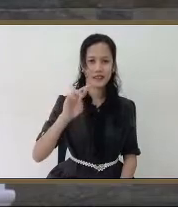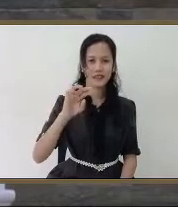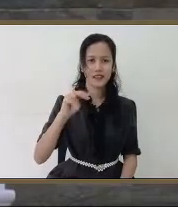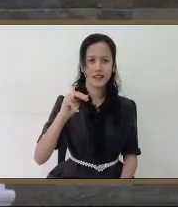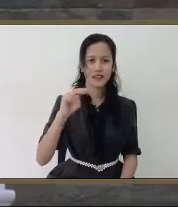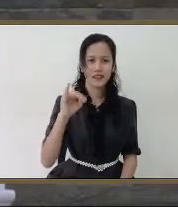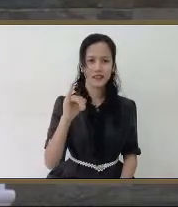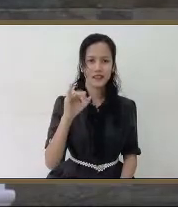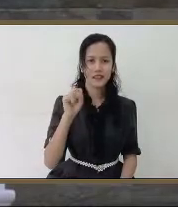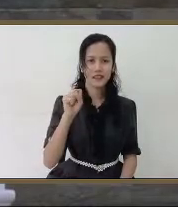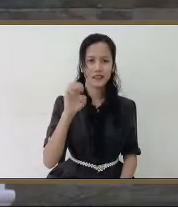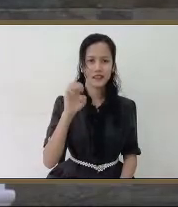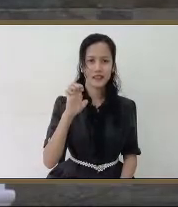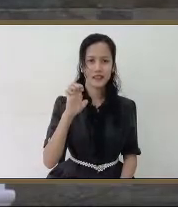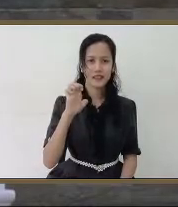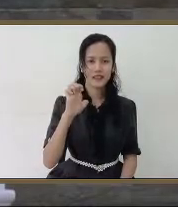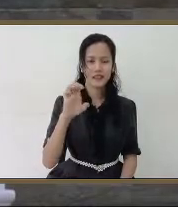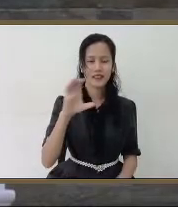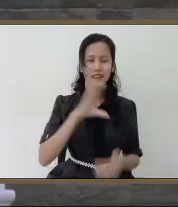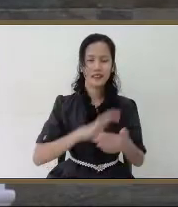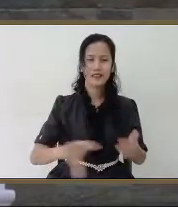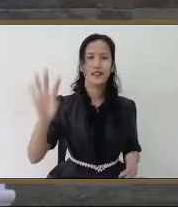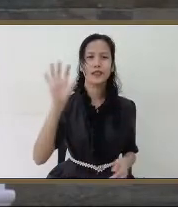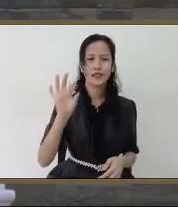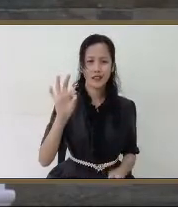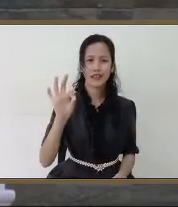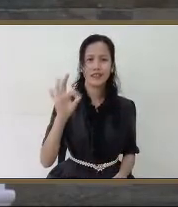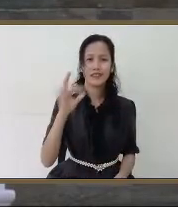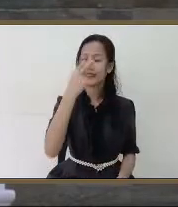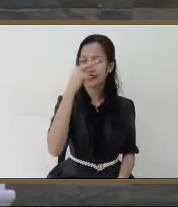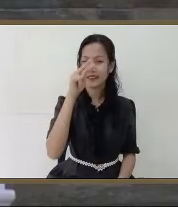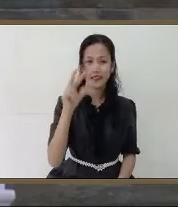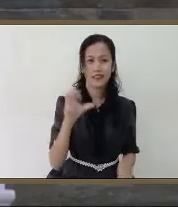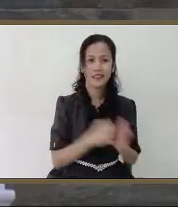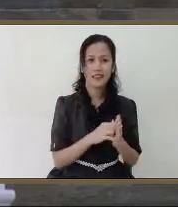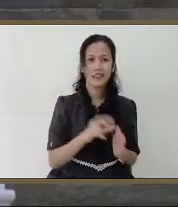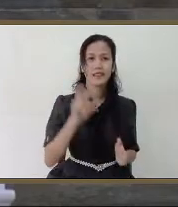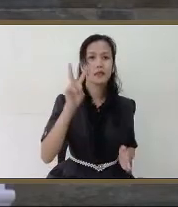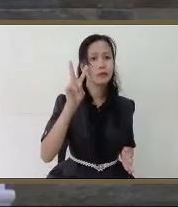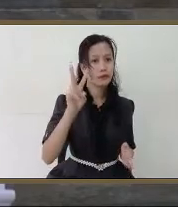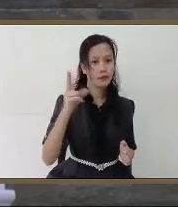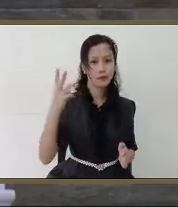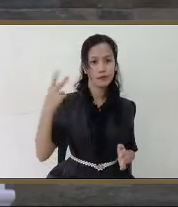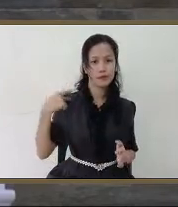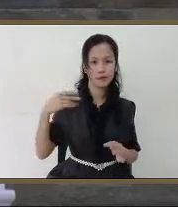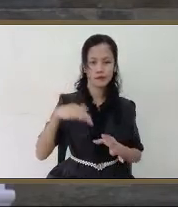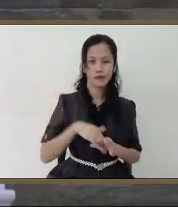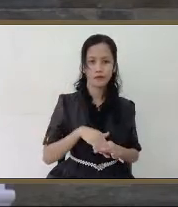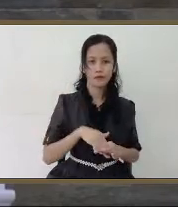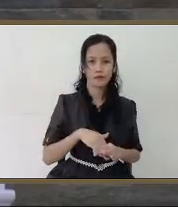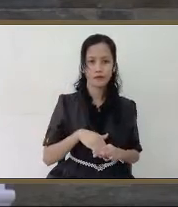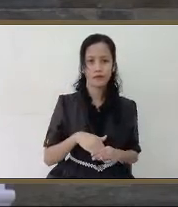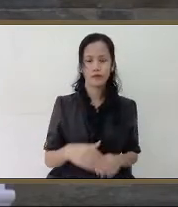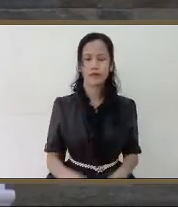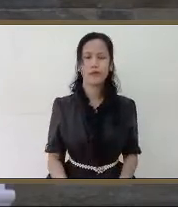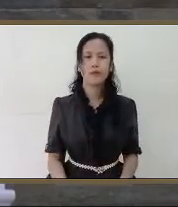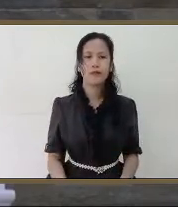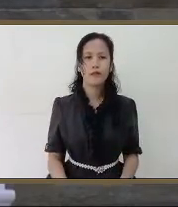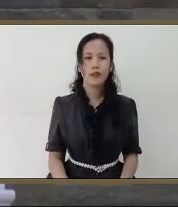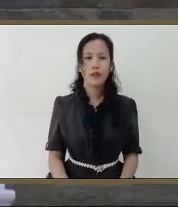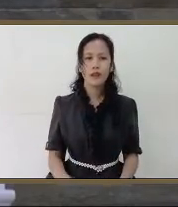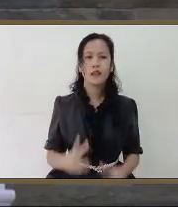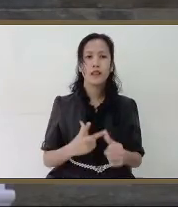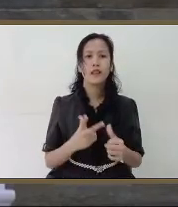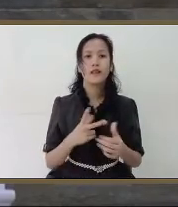chapter 9 po natin makikita yan. Okay? Dalawa po ang nilalaman po ng third part po na yan, ang stage